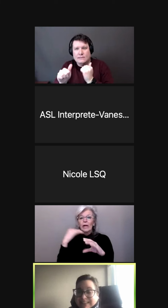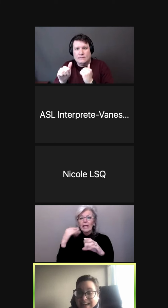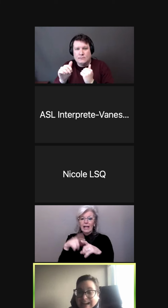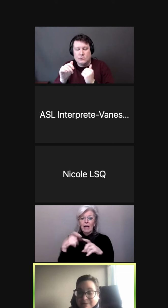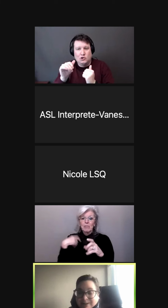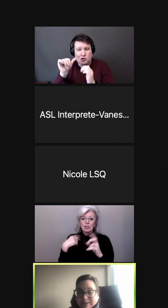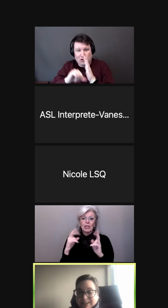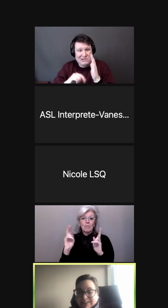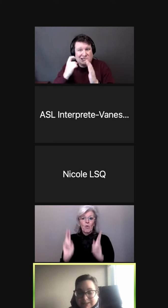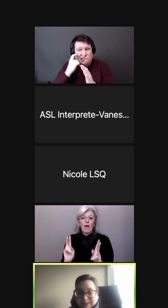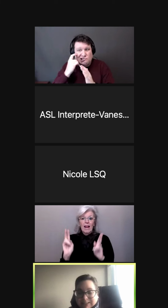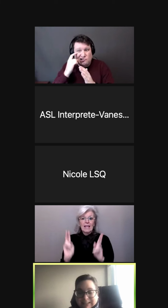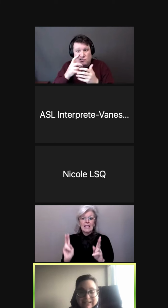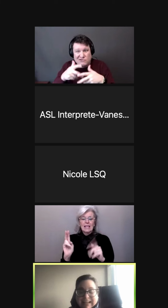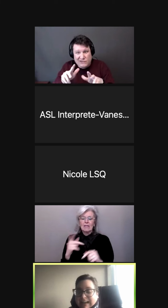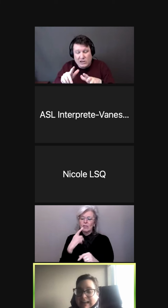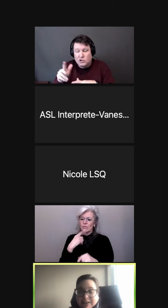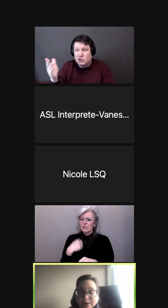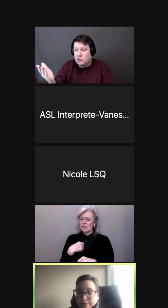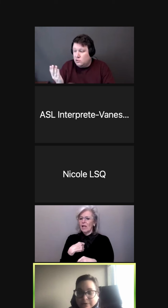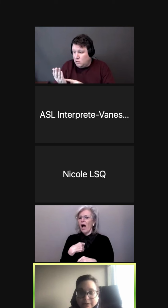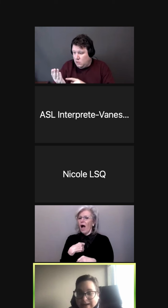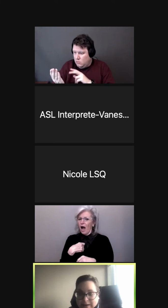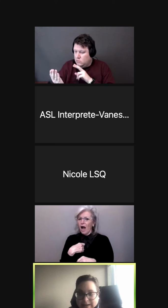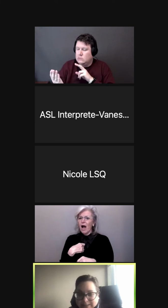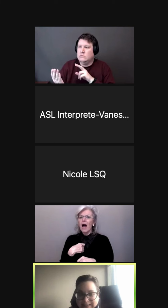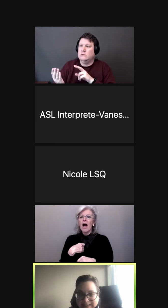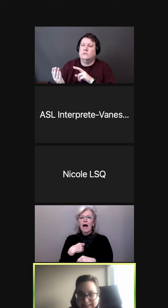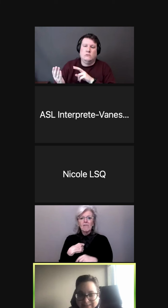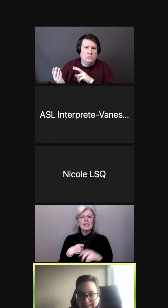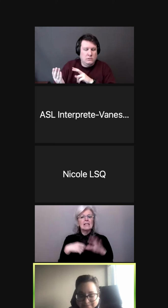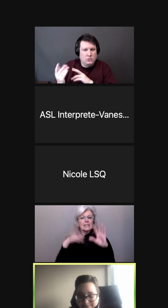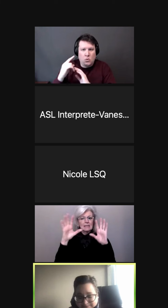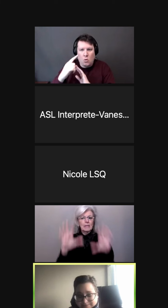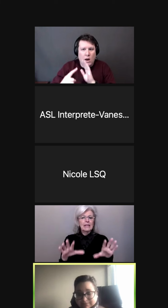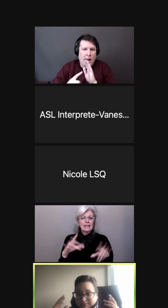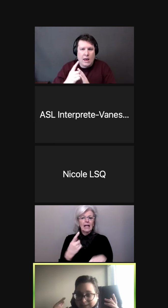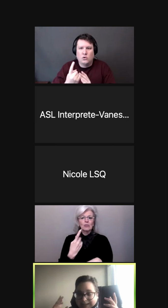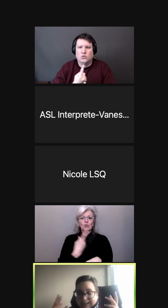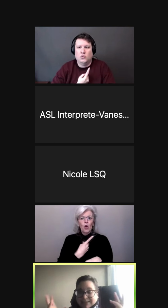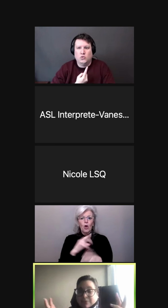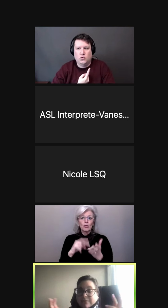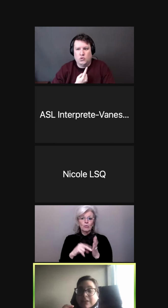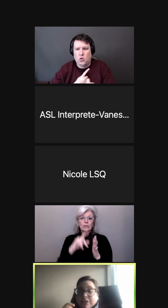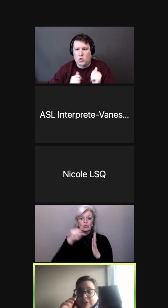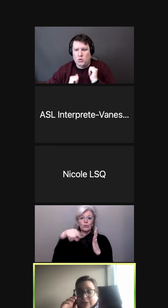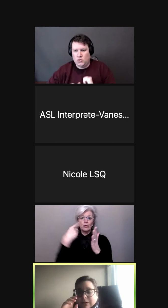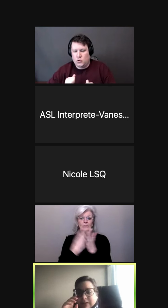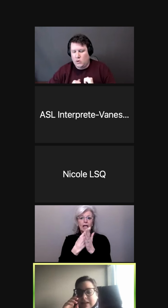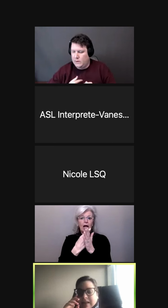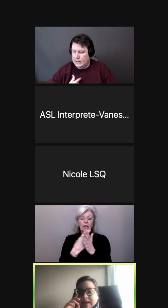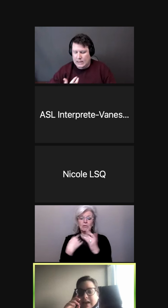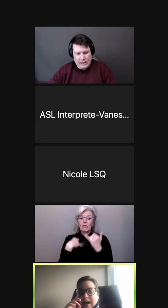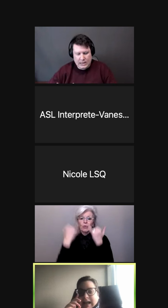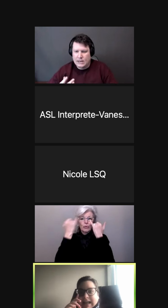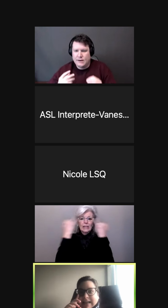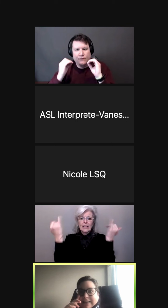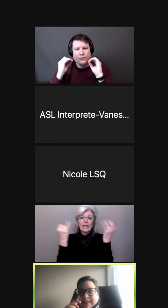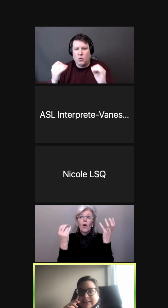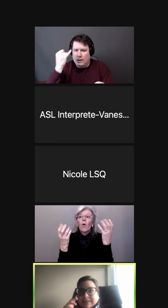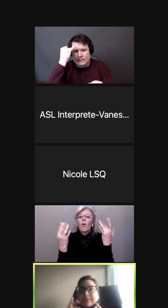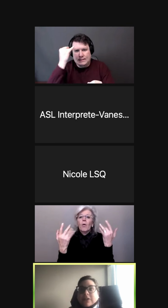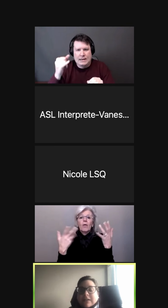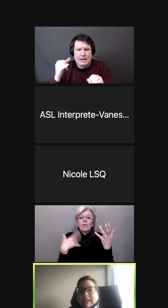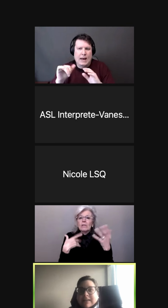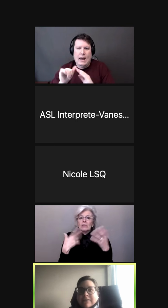et là, je me suis dit c'était un spectacle en solo qui devait durer une heure et je n'avais aucune idée de ce que j'allais